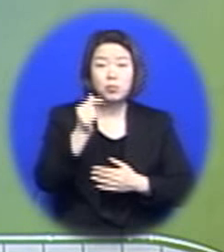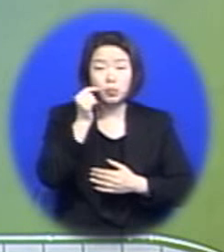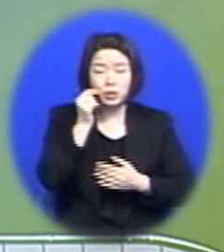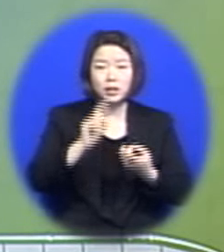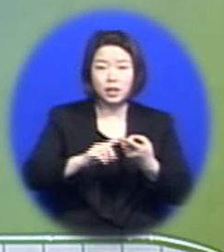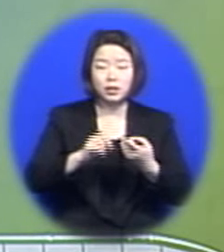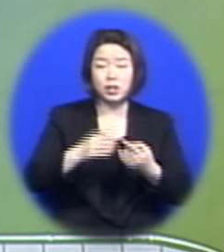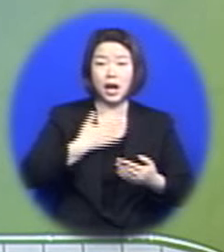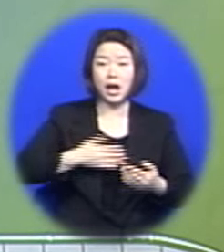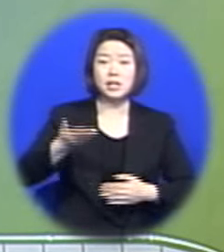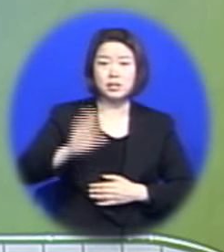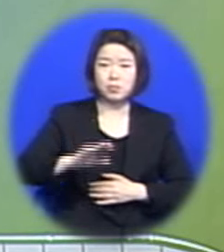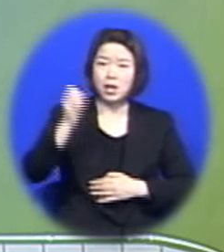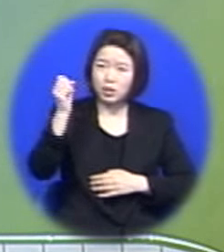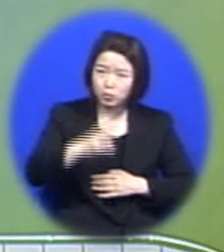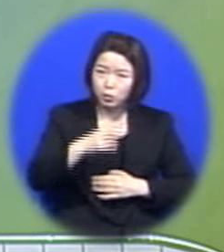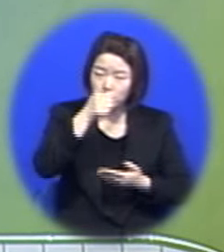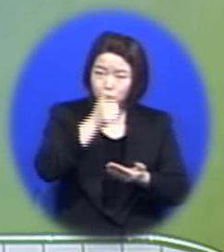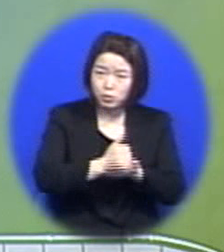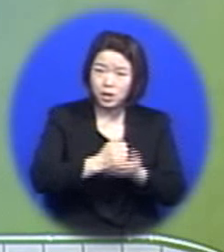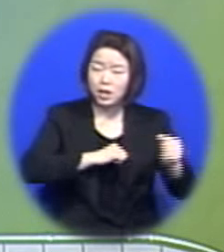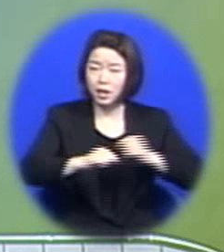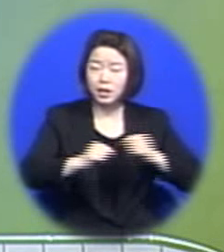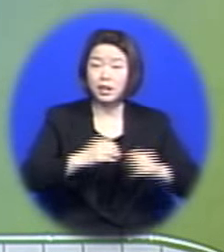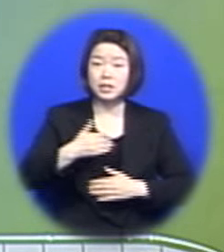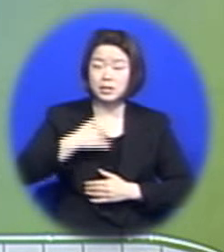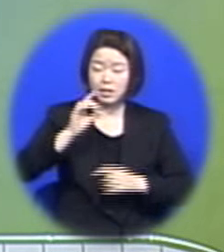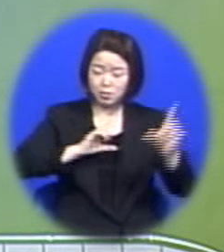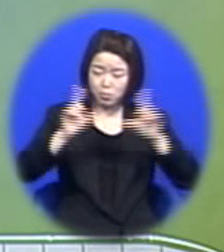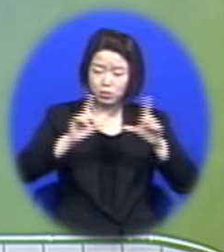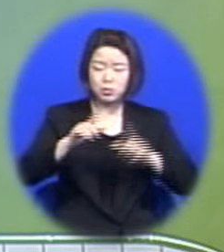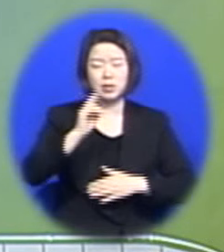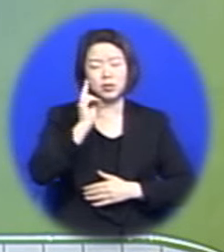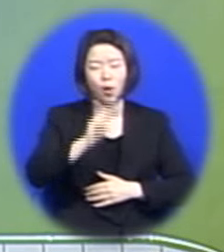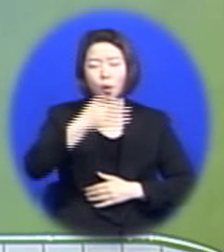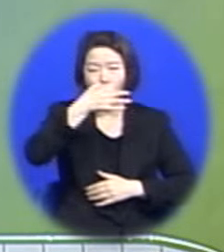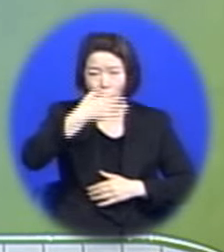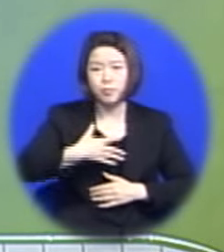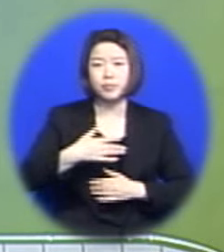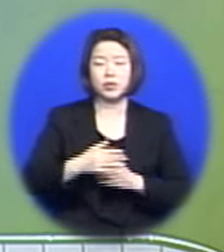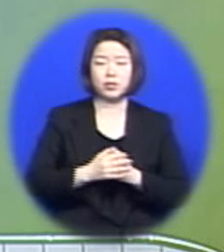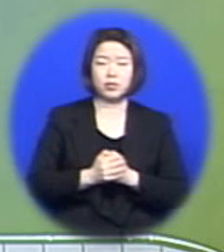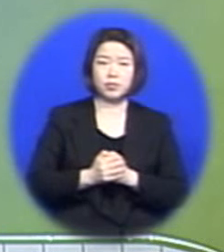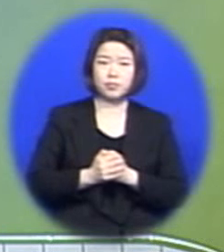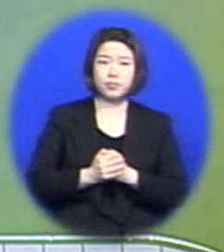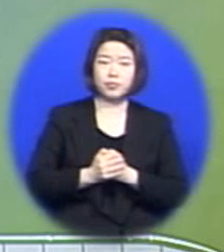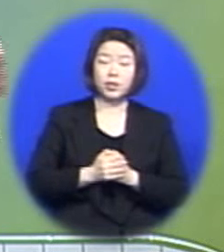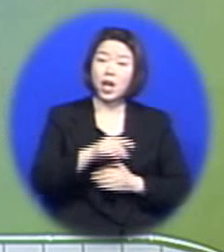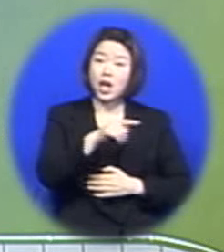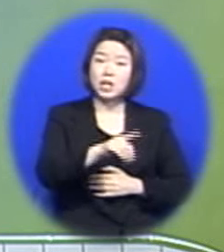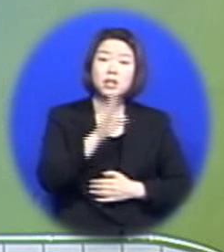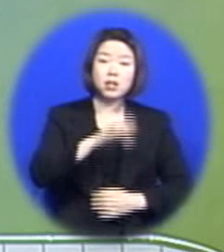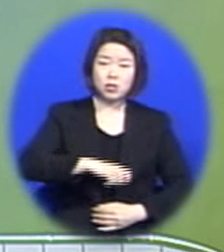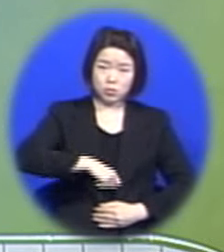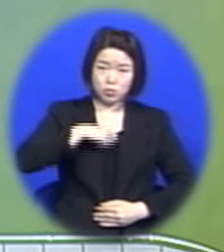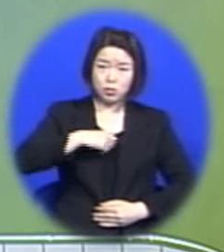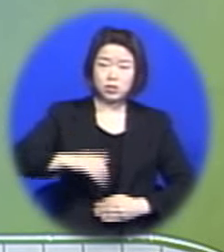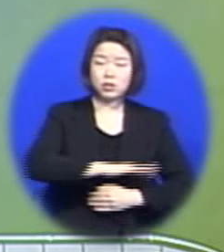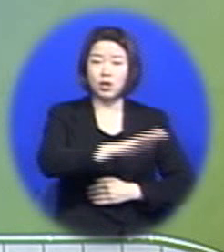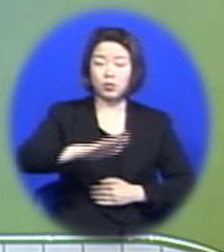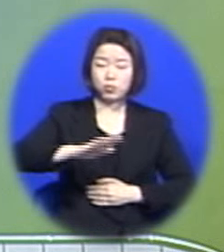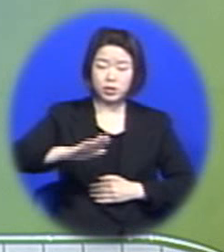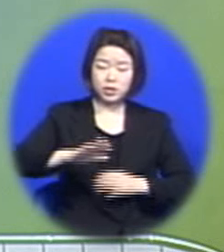또 죄를 진 제 모습이 이제 너무 힘듭니다. 여러분, 이것이 솔직한 우리의